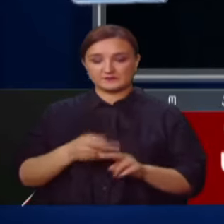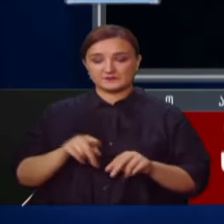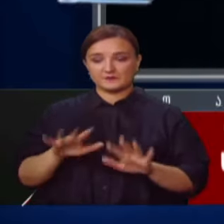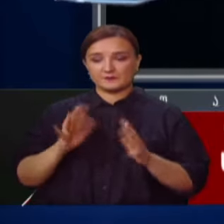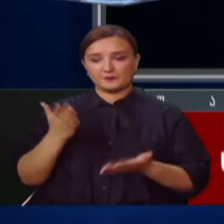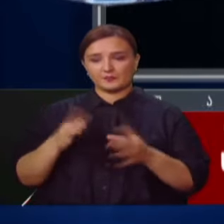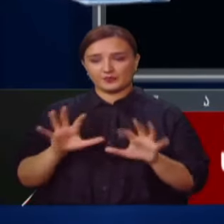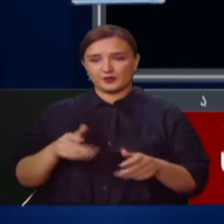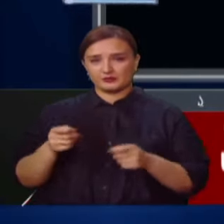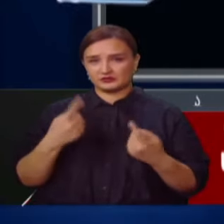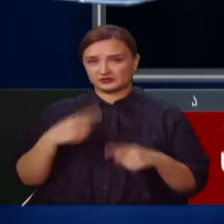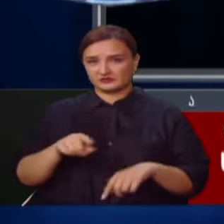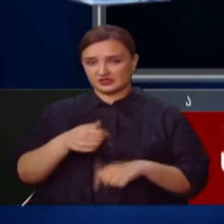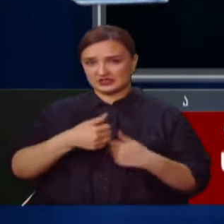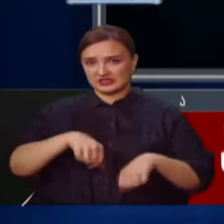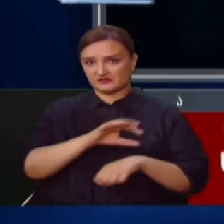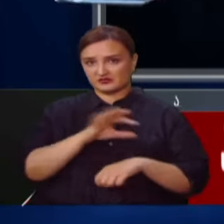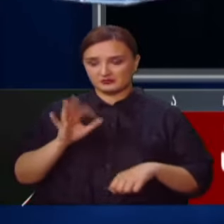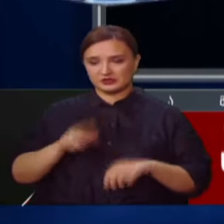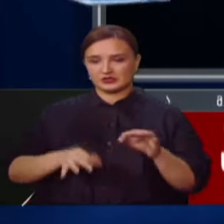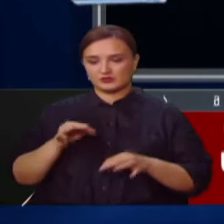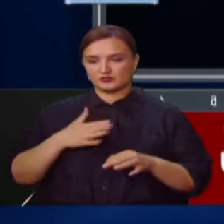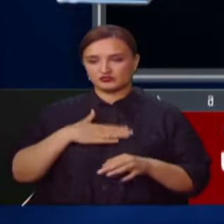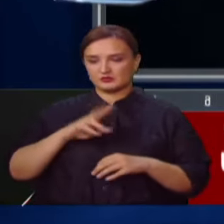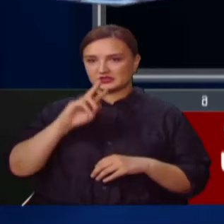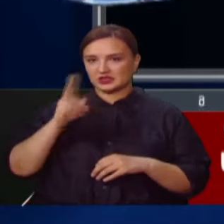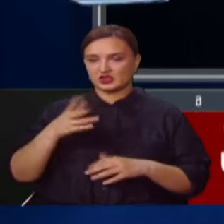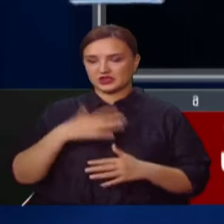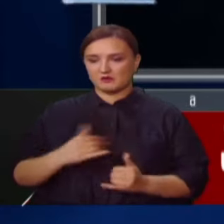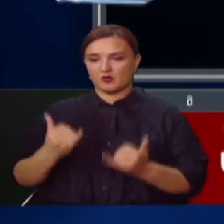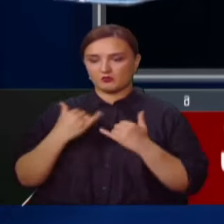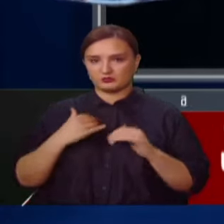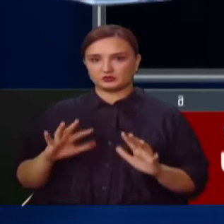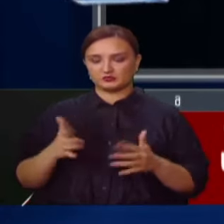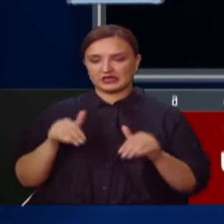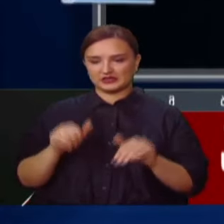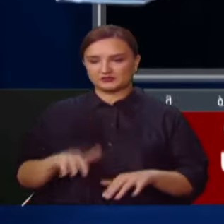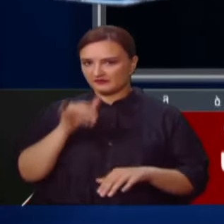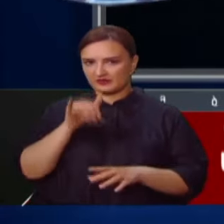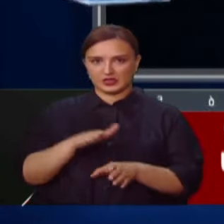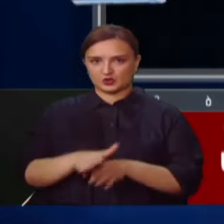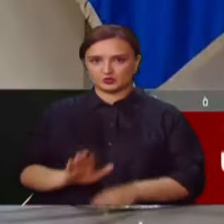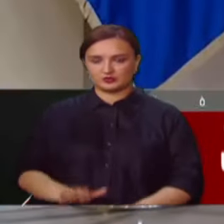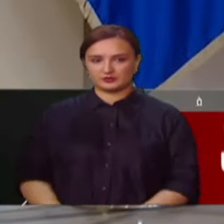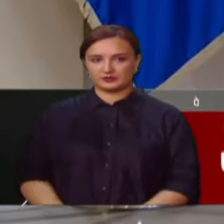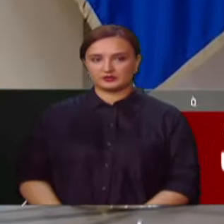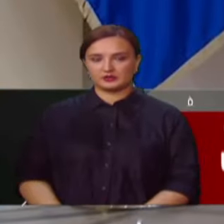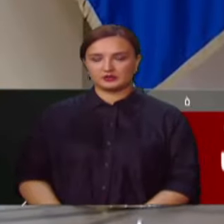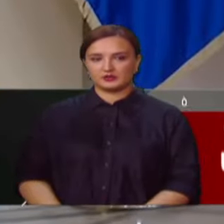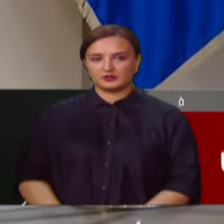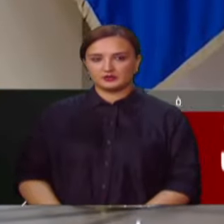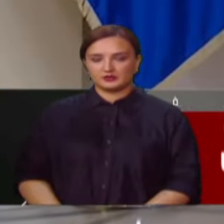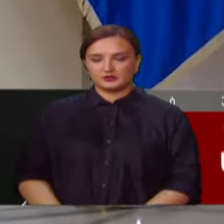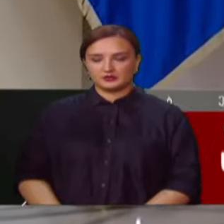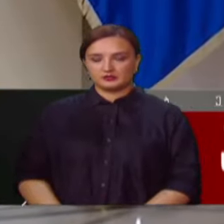შემთხვევაში, თუ პრეზიდენტი დანიშნავს სხვა საბჭოს წევრს, სასამართლოს მიერ ჩემი სარჩელის დაკმაყოფილების შემთხვევაში გადაწყვეტილება ვერ აღსრულდება. მანუჩარ კაკოჩაშვილის